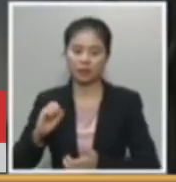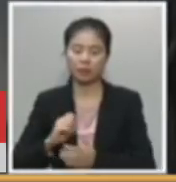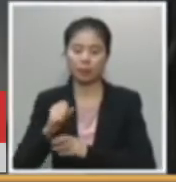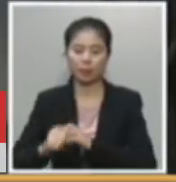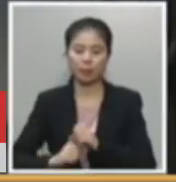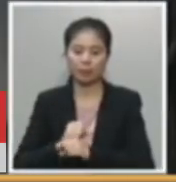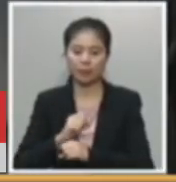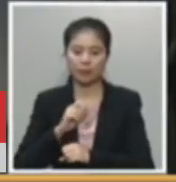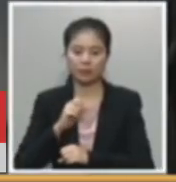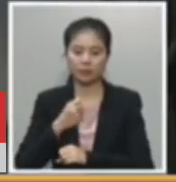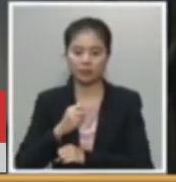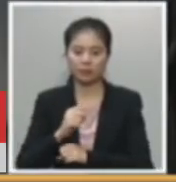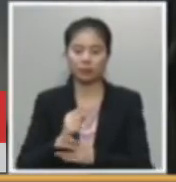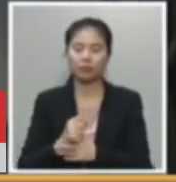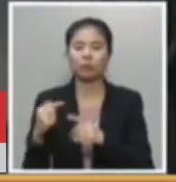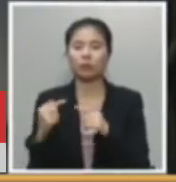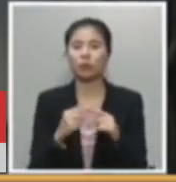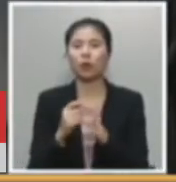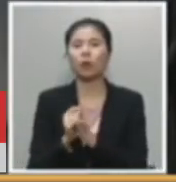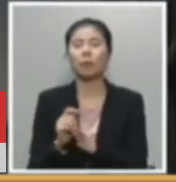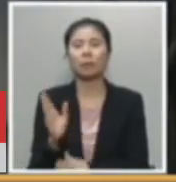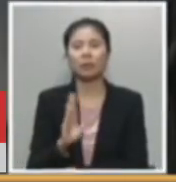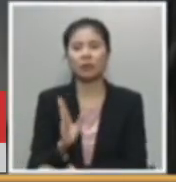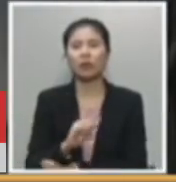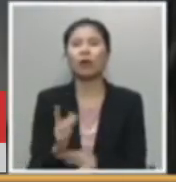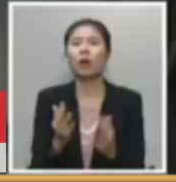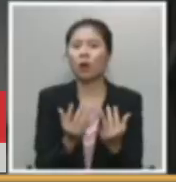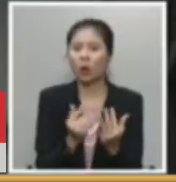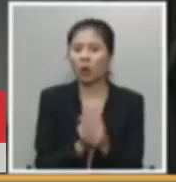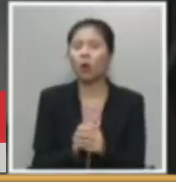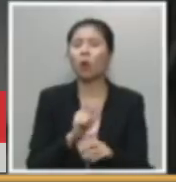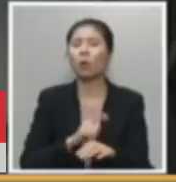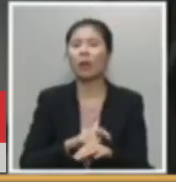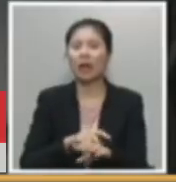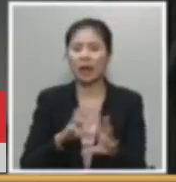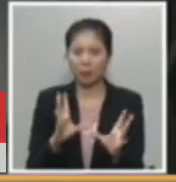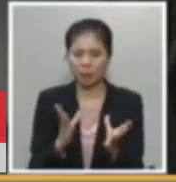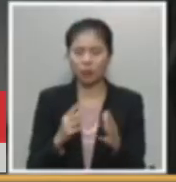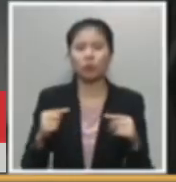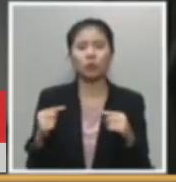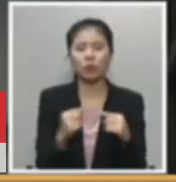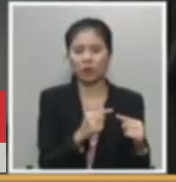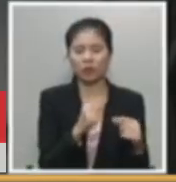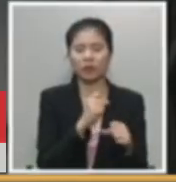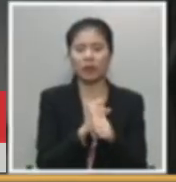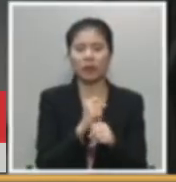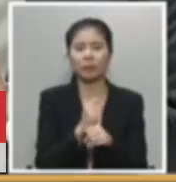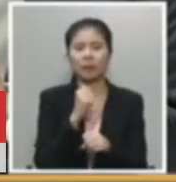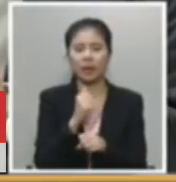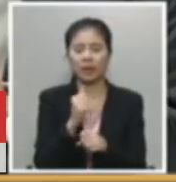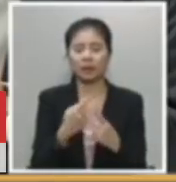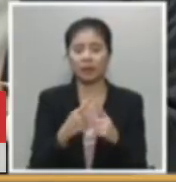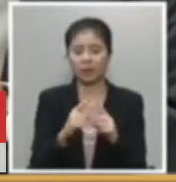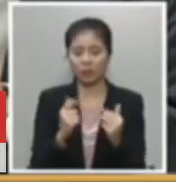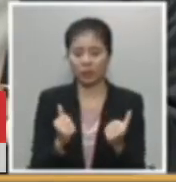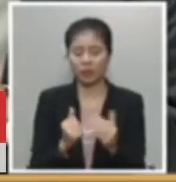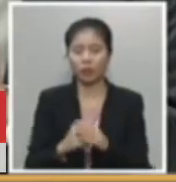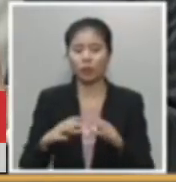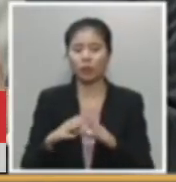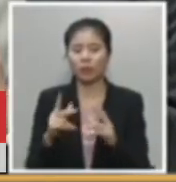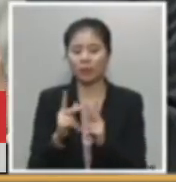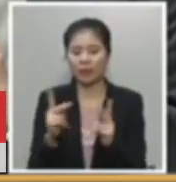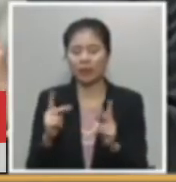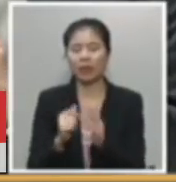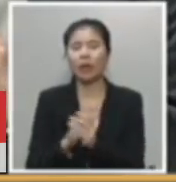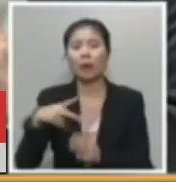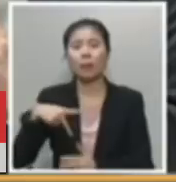ที่ไปต่อเขาอีก40ปีครับเอาไว้รอใกล้ๆหมดค่อยต่อก็ได้ครับแล้วขณะนี้เนี่ยผมทราบมาว่าคณะกรรมการที่ปลัดกระทรวงมหาดไทยเป็นประ